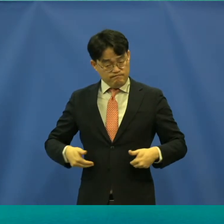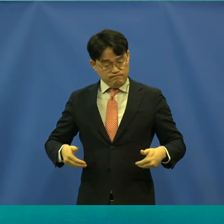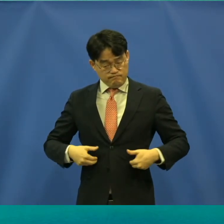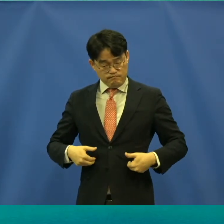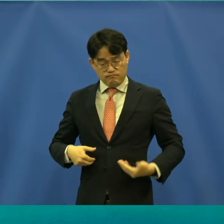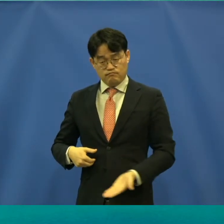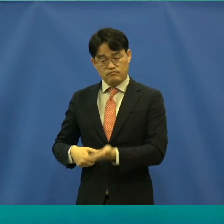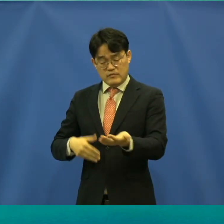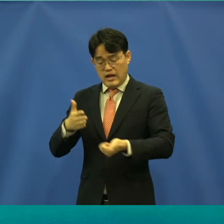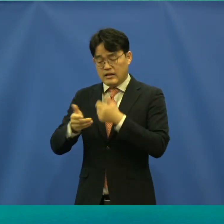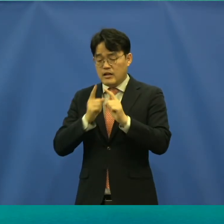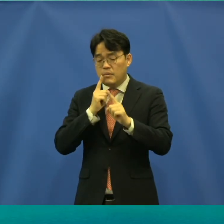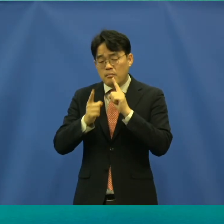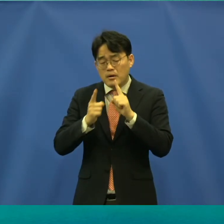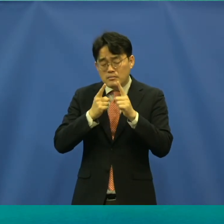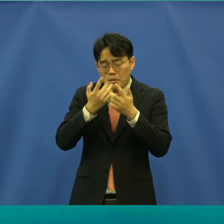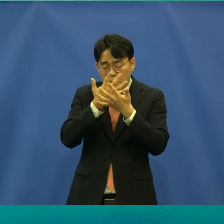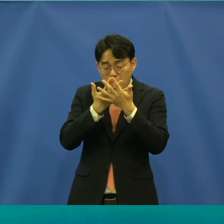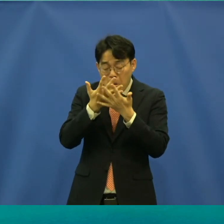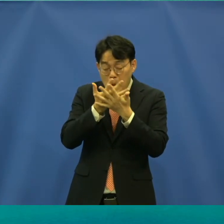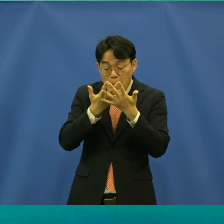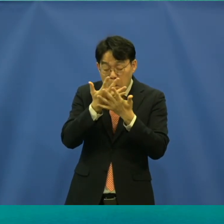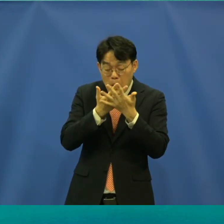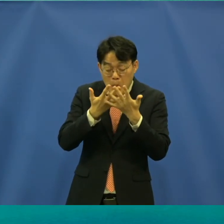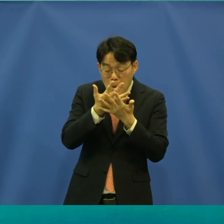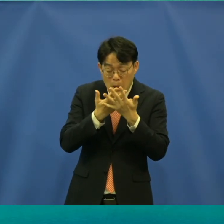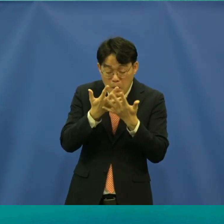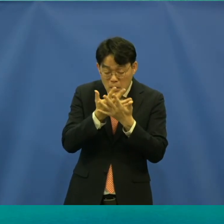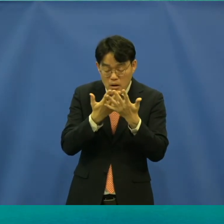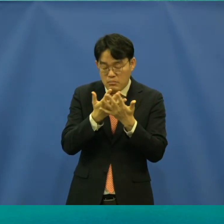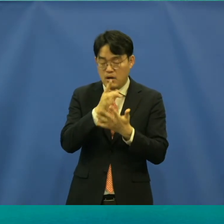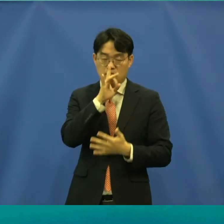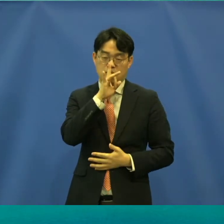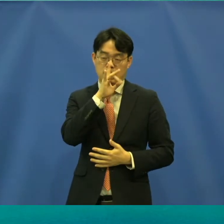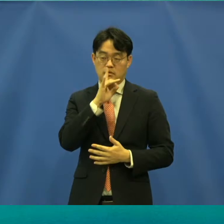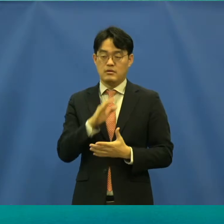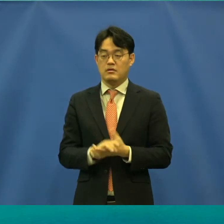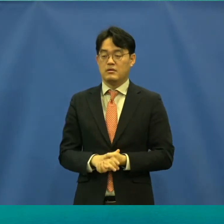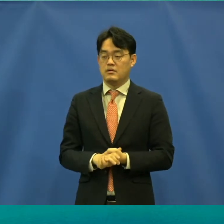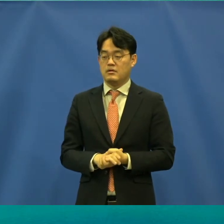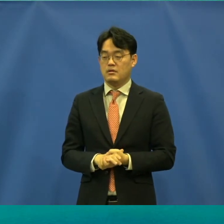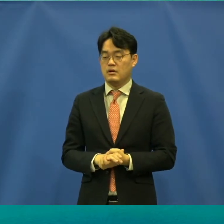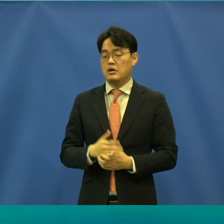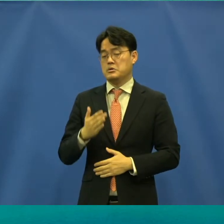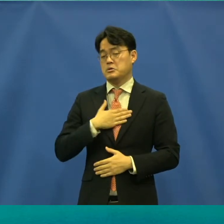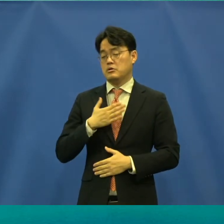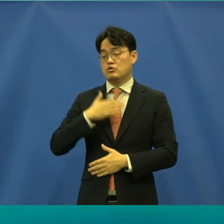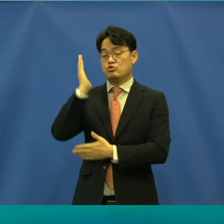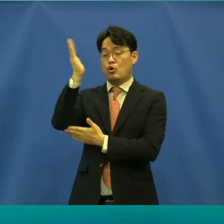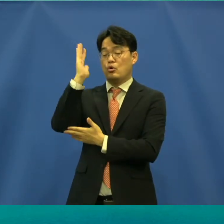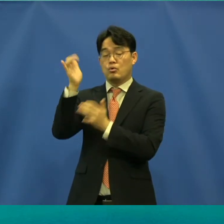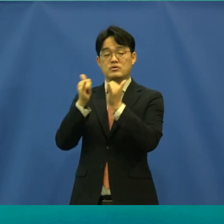이 말씀이 추상적인 말씀으로 성도들에게 들려지는 것을 굉장히 우려하는 사람.